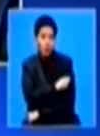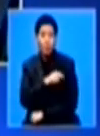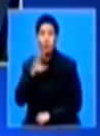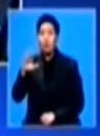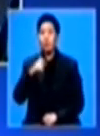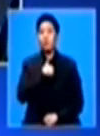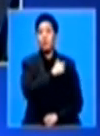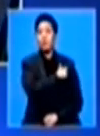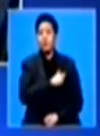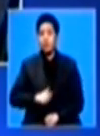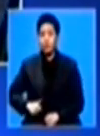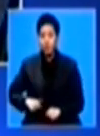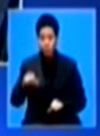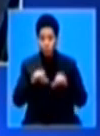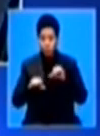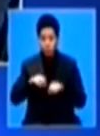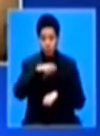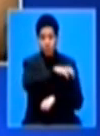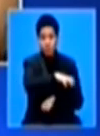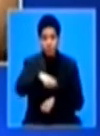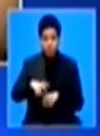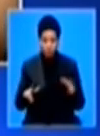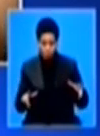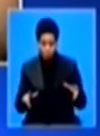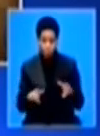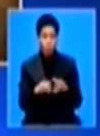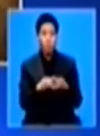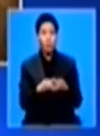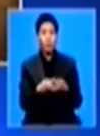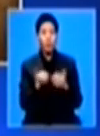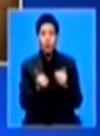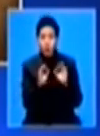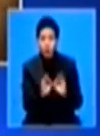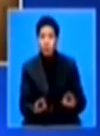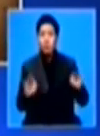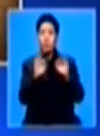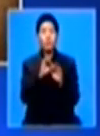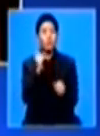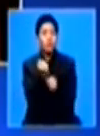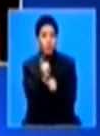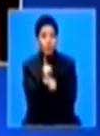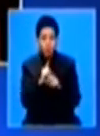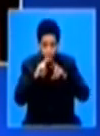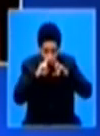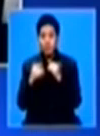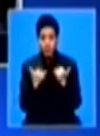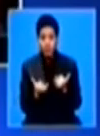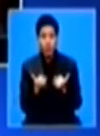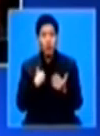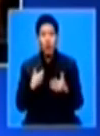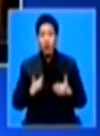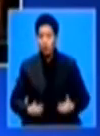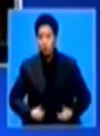ทราบรมราชชนนีผอ.สว.ของปวงชนชาวไทยขอเชิญชวนพระสงฆ์นิกรชาวไทยทุกหมู่เหล่านะ